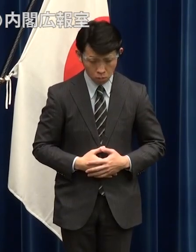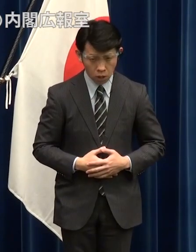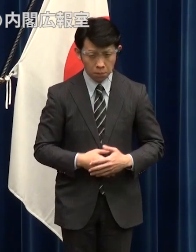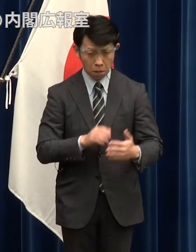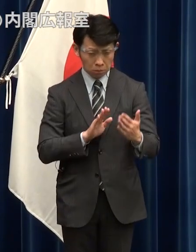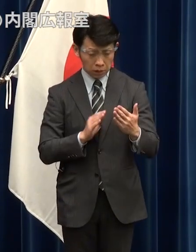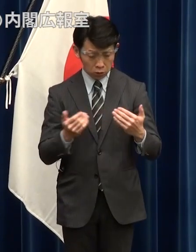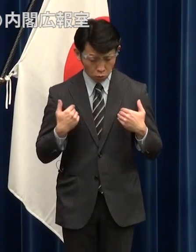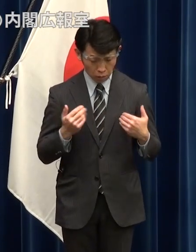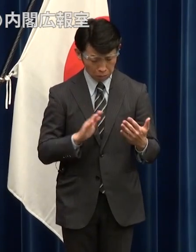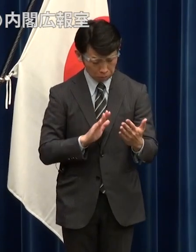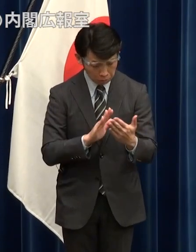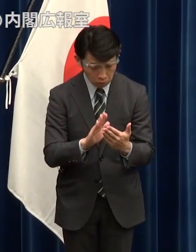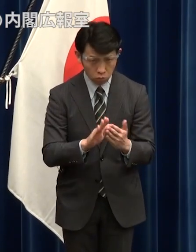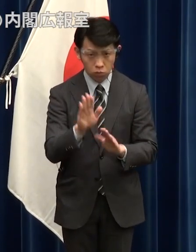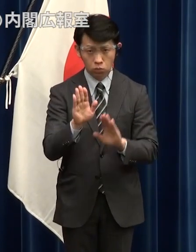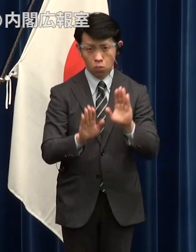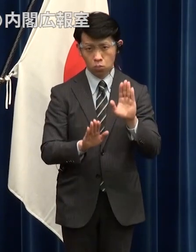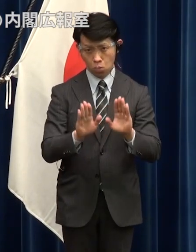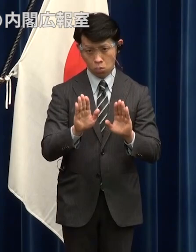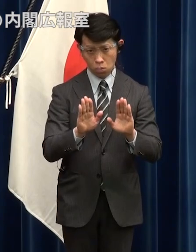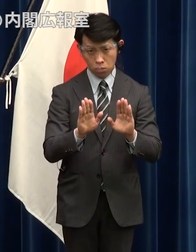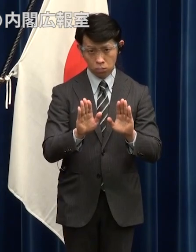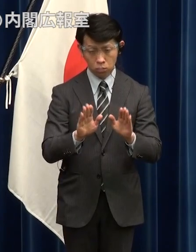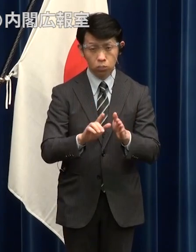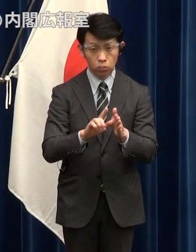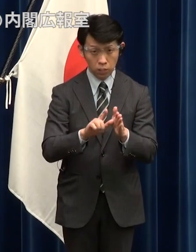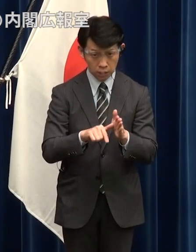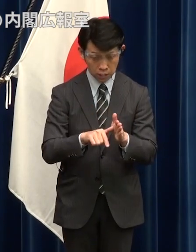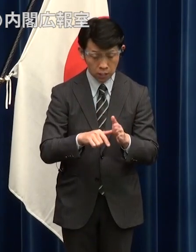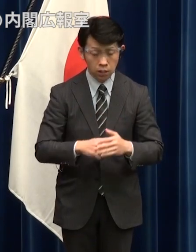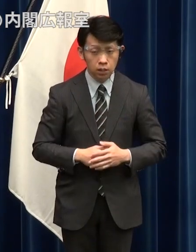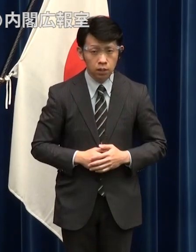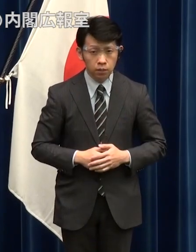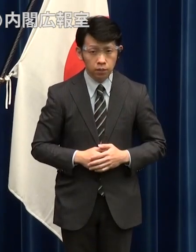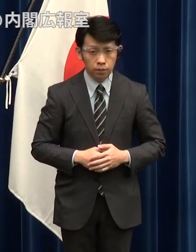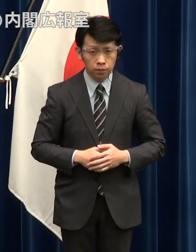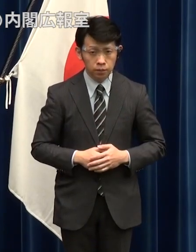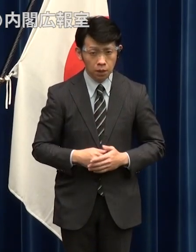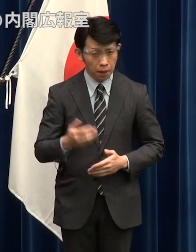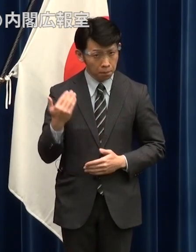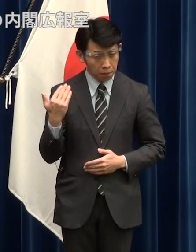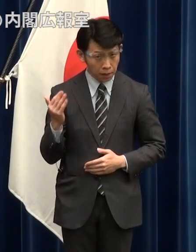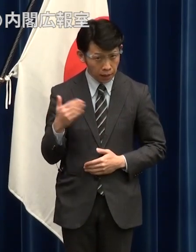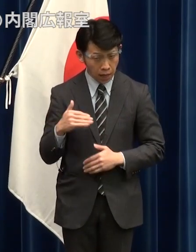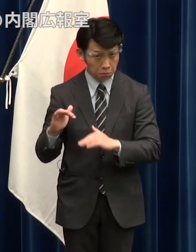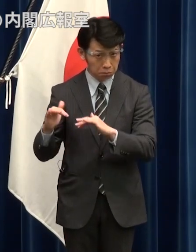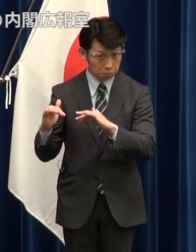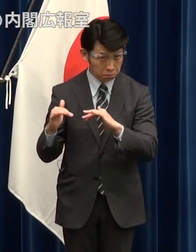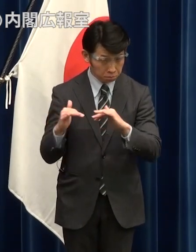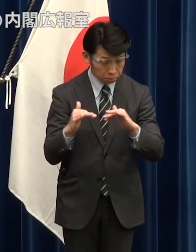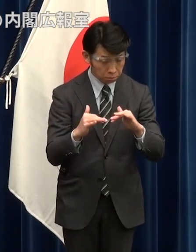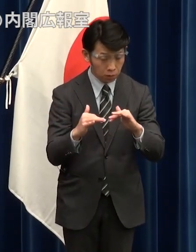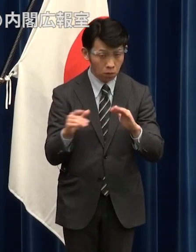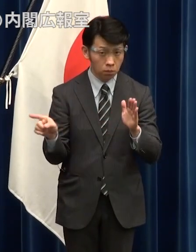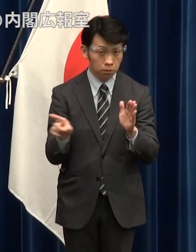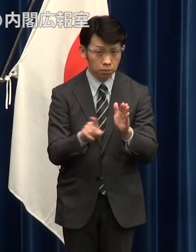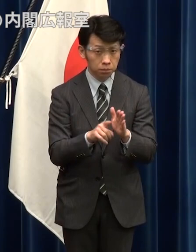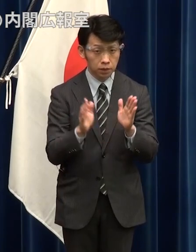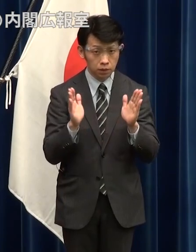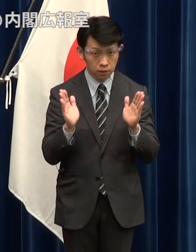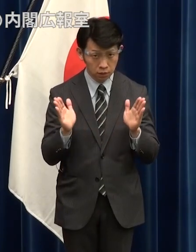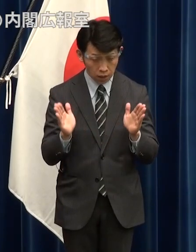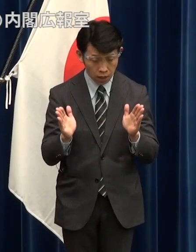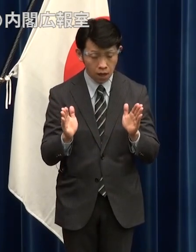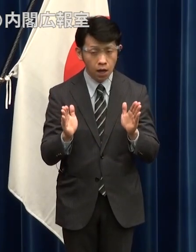にも迫られています。その中にあってこのずっと積み上げてきたこの防衛力